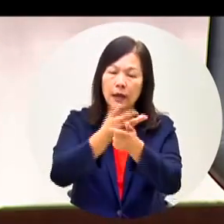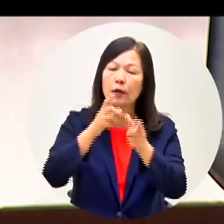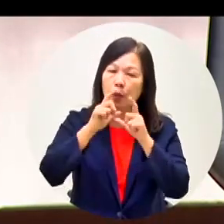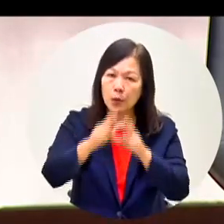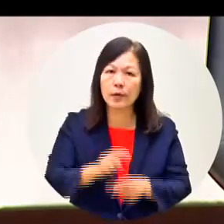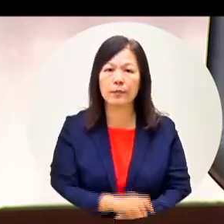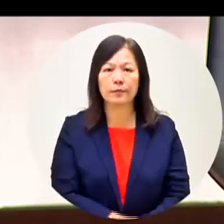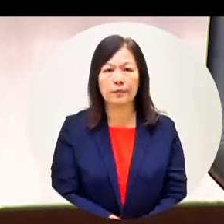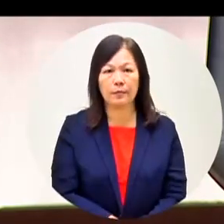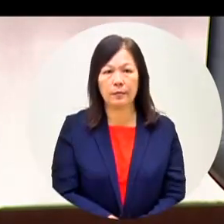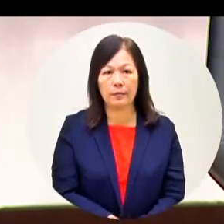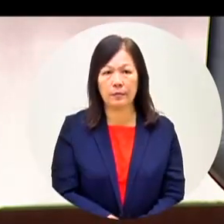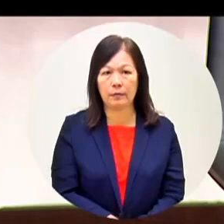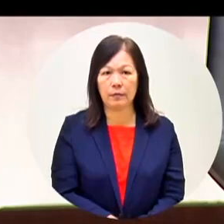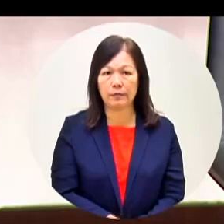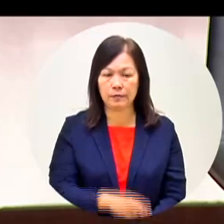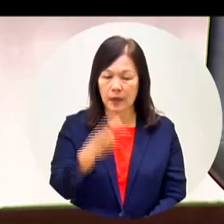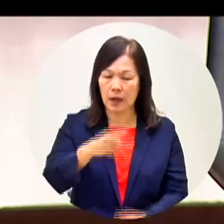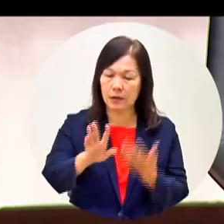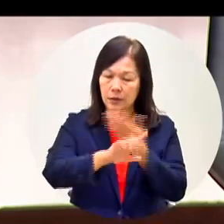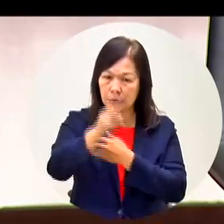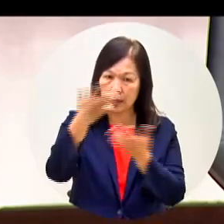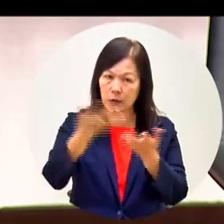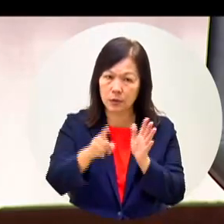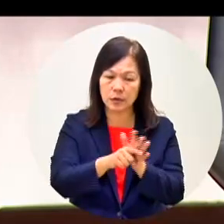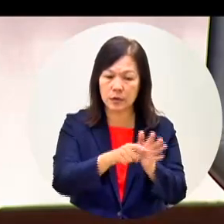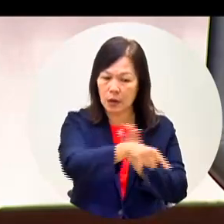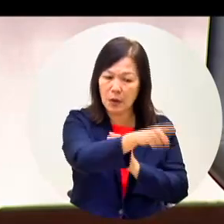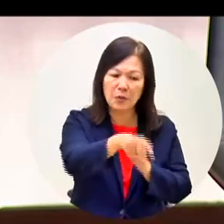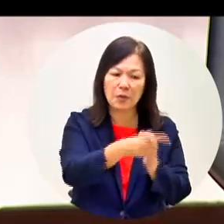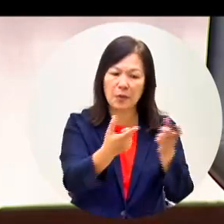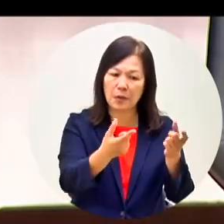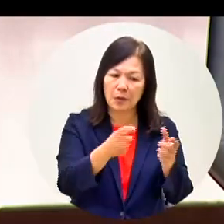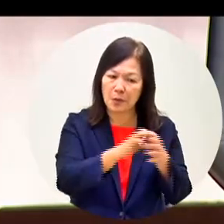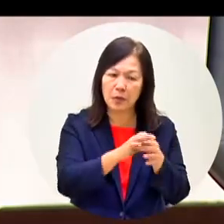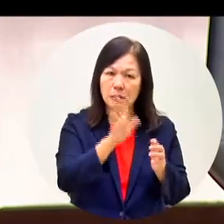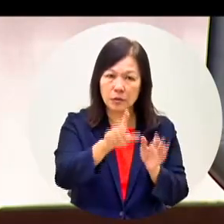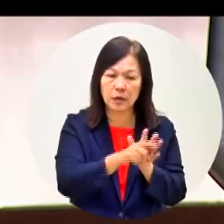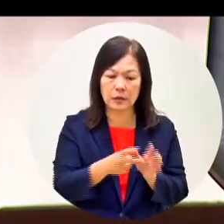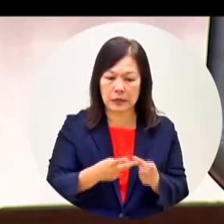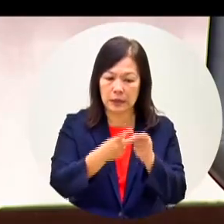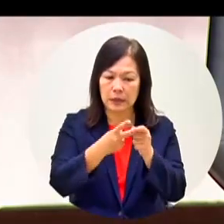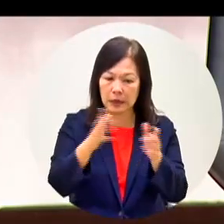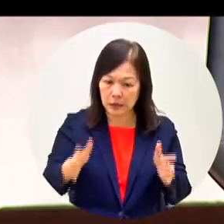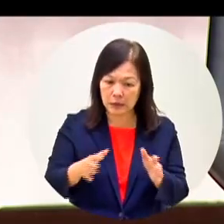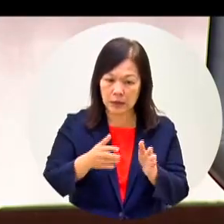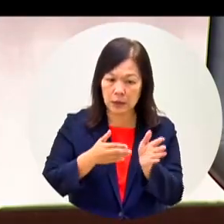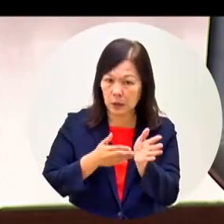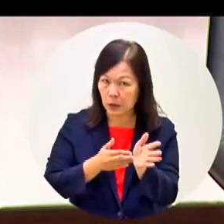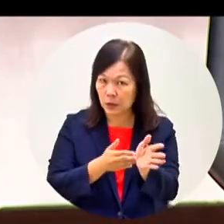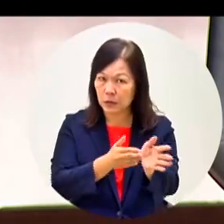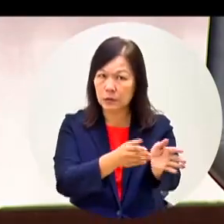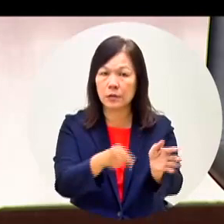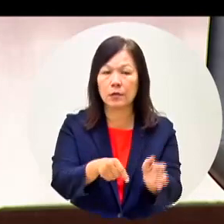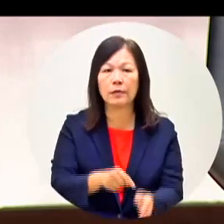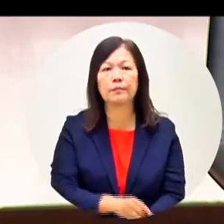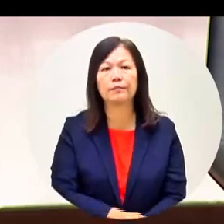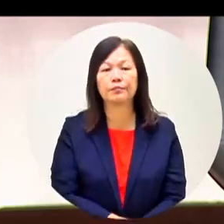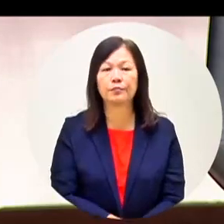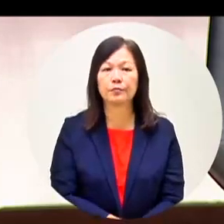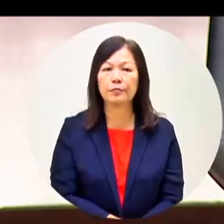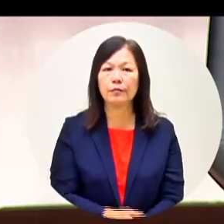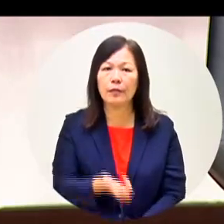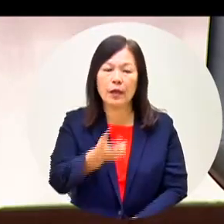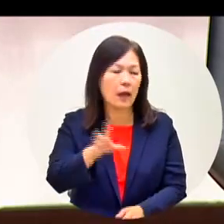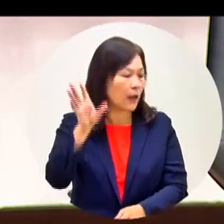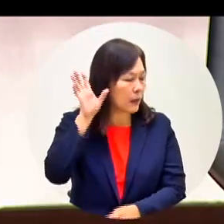题也是高雄市民非常关心的，是有关于二阶轻轨。刚刚我们也听到市长针对二阶轻轨